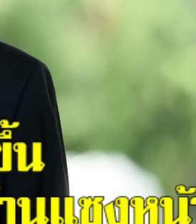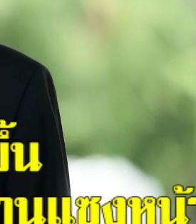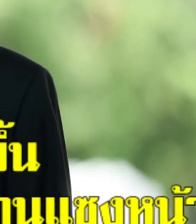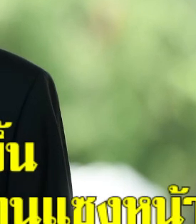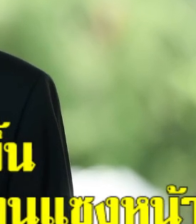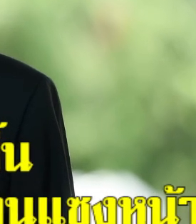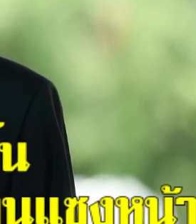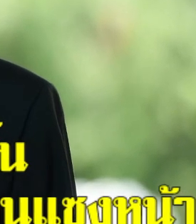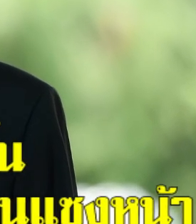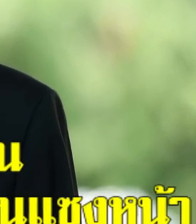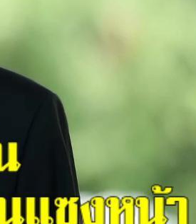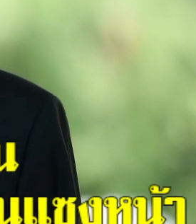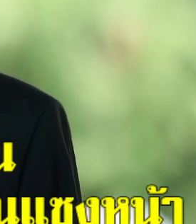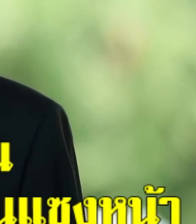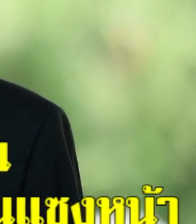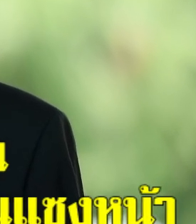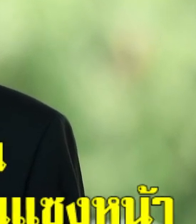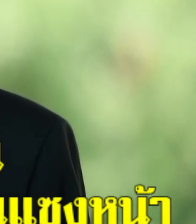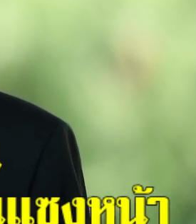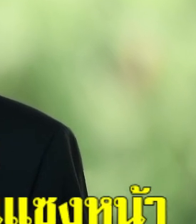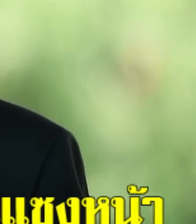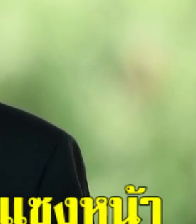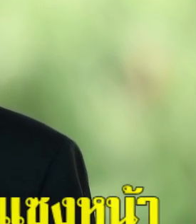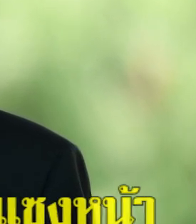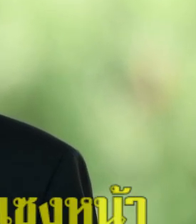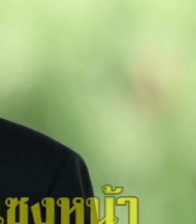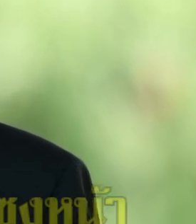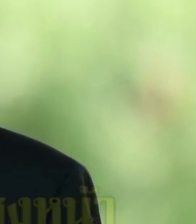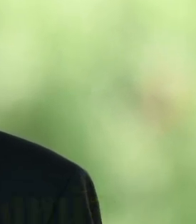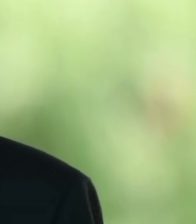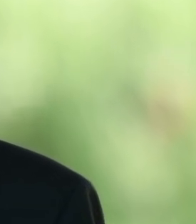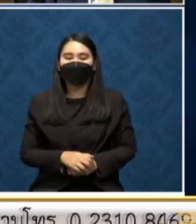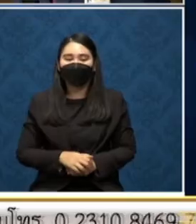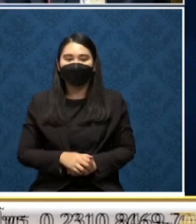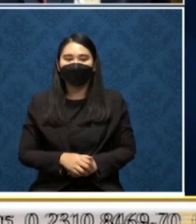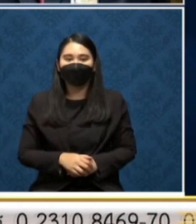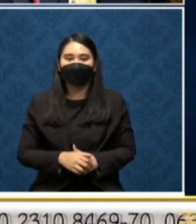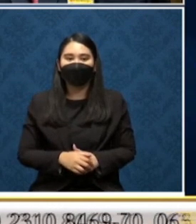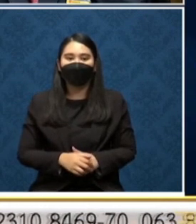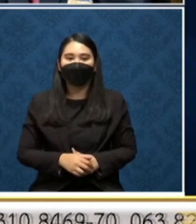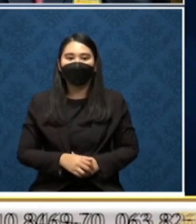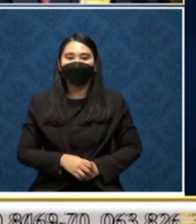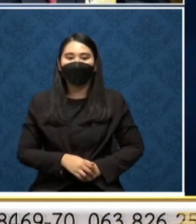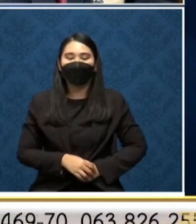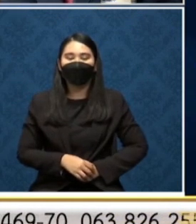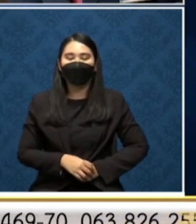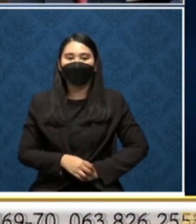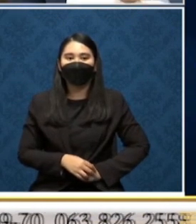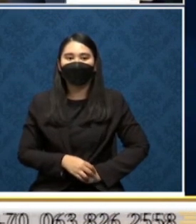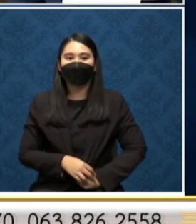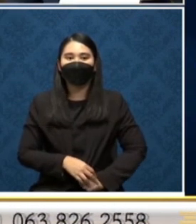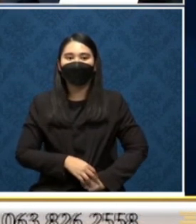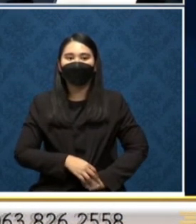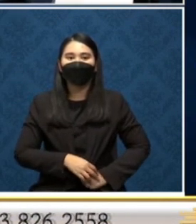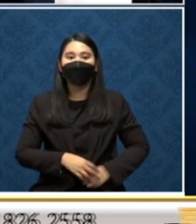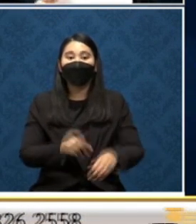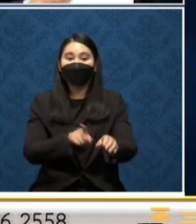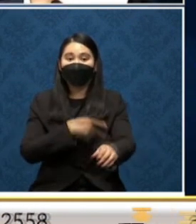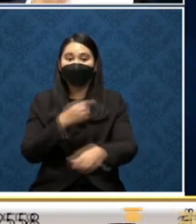นะครับตอบโจทย์ตัวเองก่อนส่วนใครจะมองว่าผมเป็นนักข่าวขายของผมก็ไม่รู้จะไปถกเถียงกับคนเห